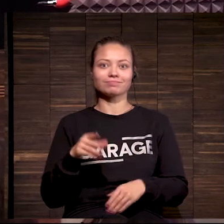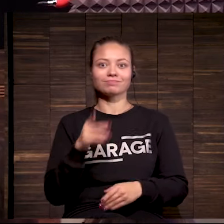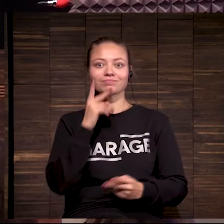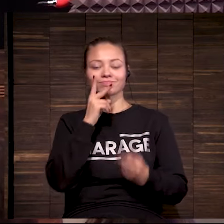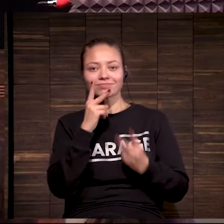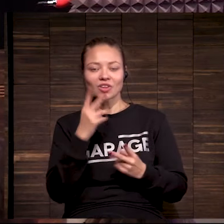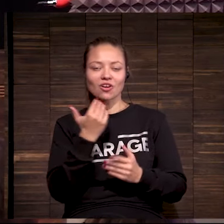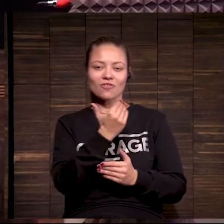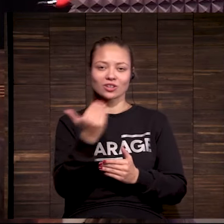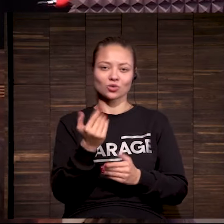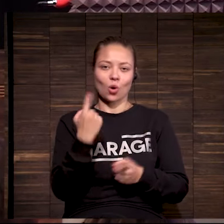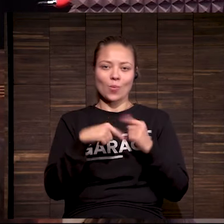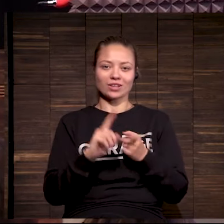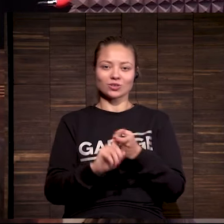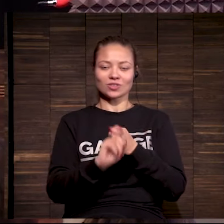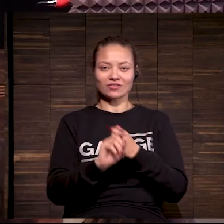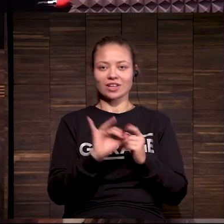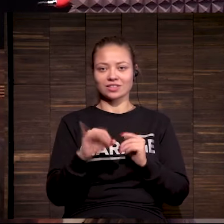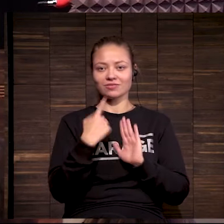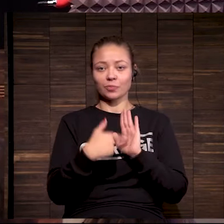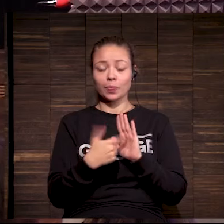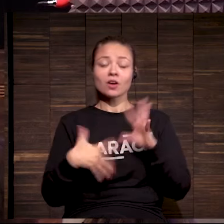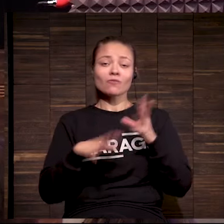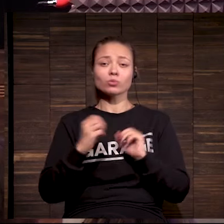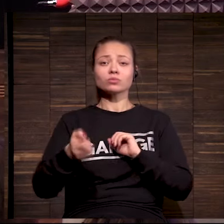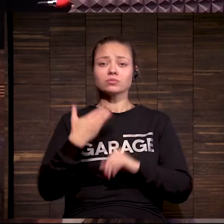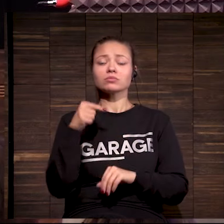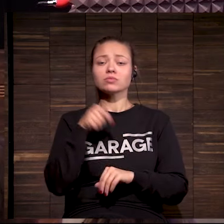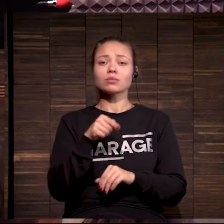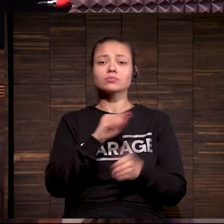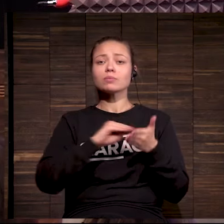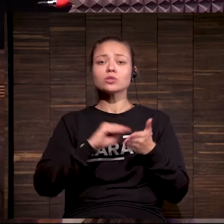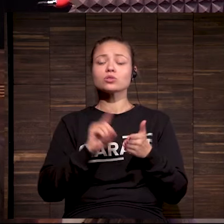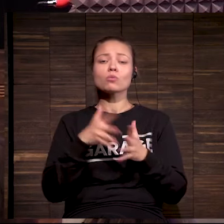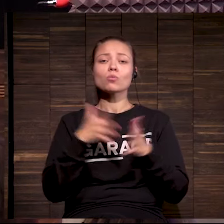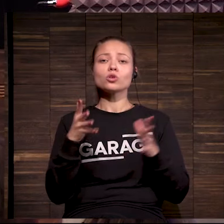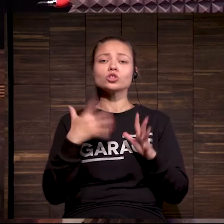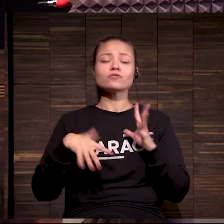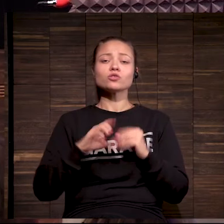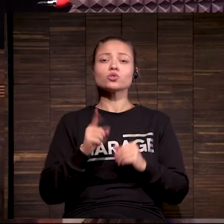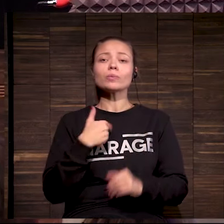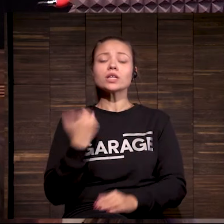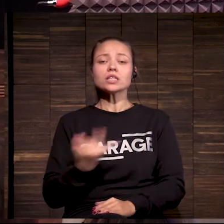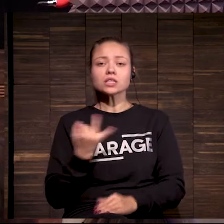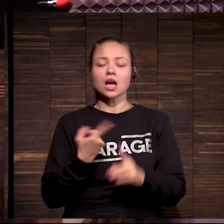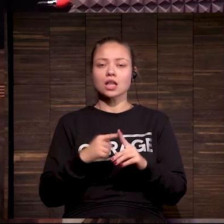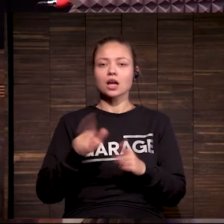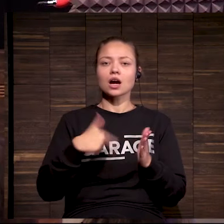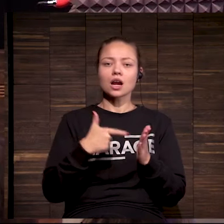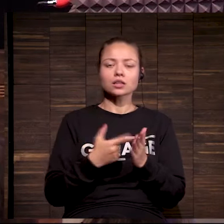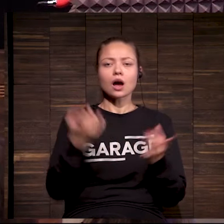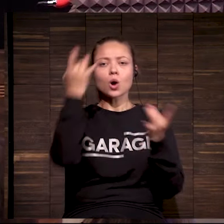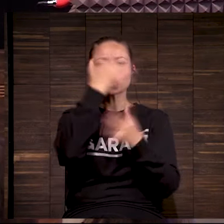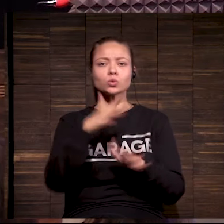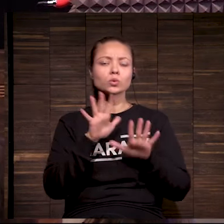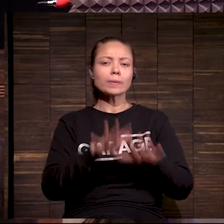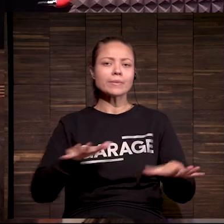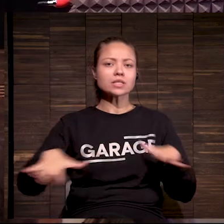связи ваши вопросы на слайде в общем написано то что мне больше всего интересно в жизни это города культура места люди